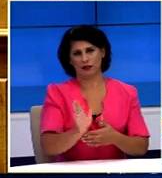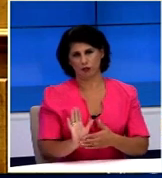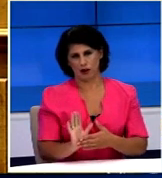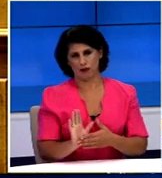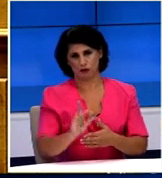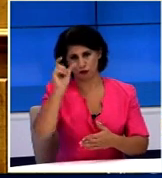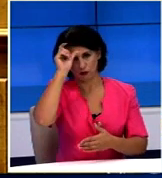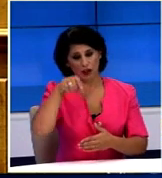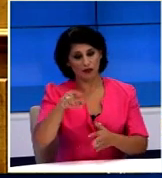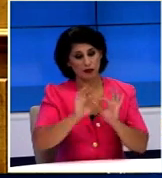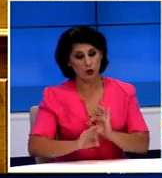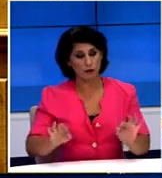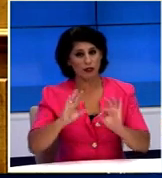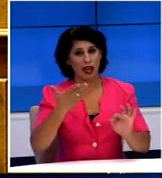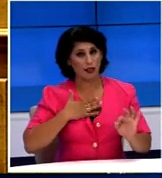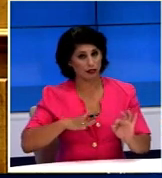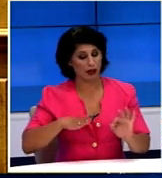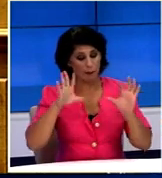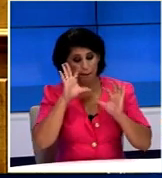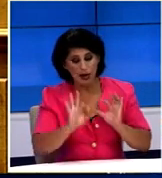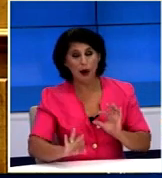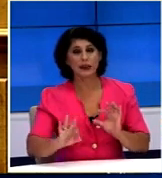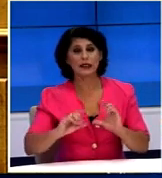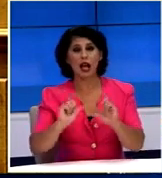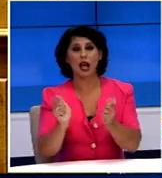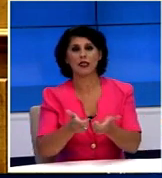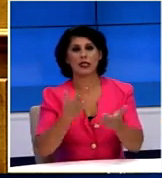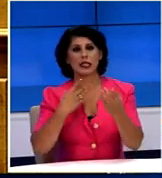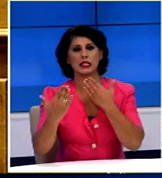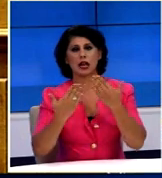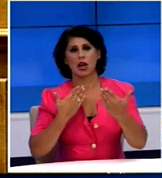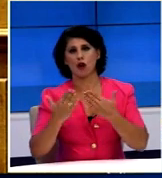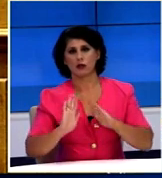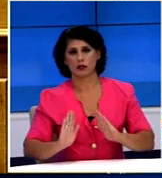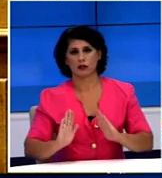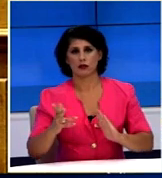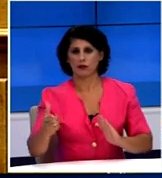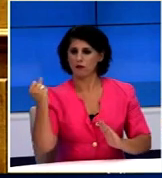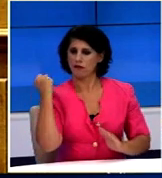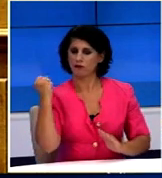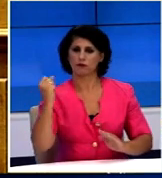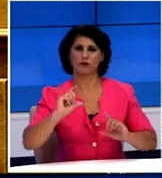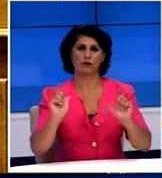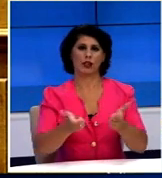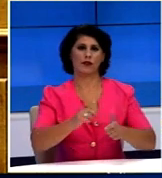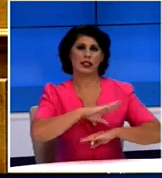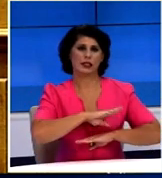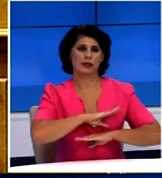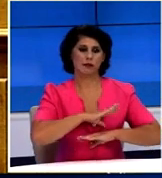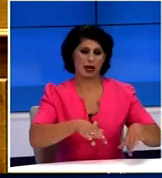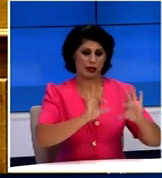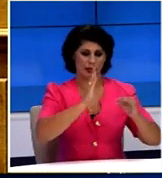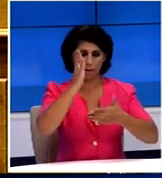προϋποθέσεις, αν θέλετε πραγματικά, εθνική συνεννόηση για μια στιβαρή εθνική στρατηγική, με αρχή, μέση και